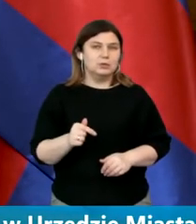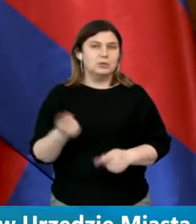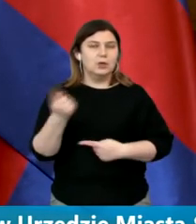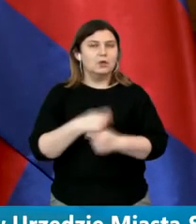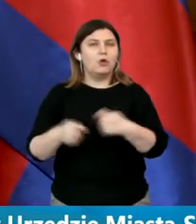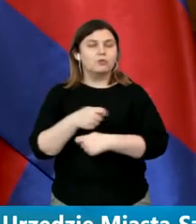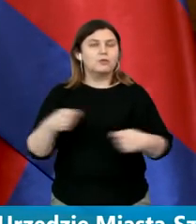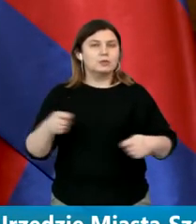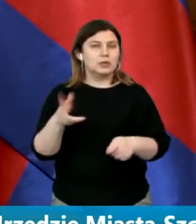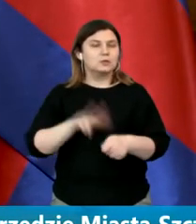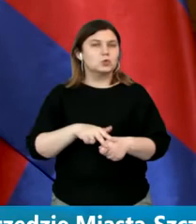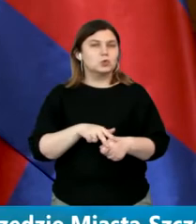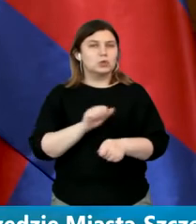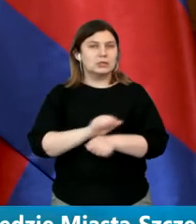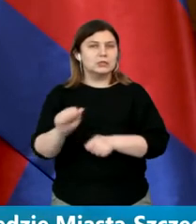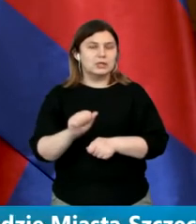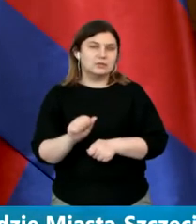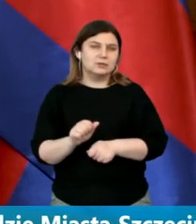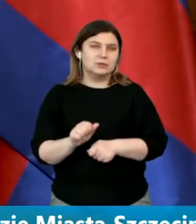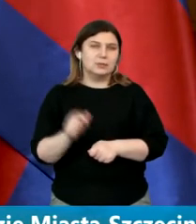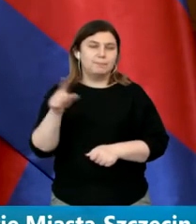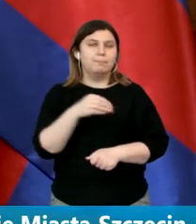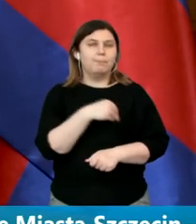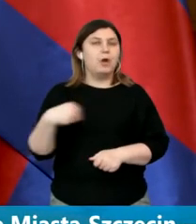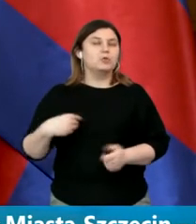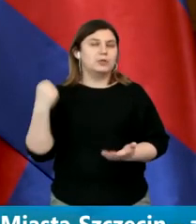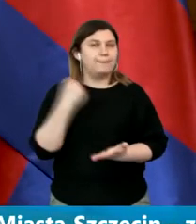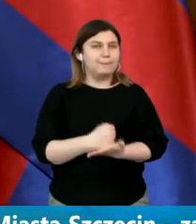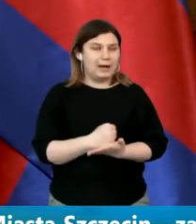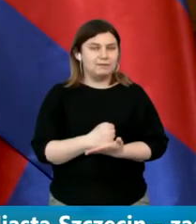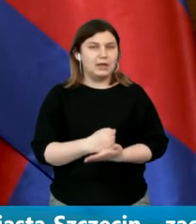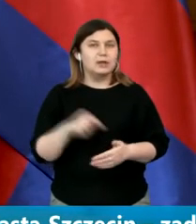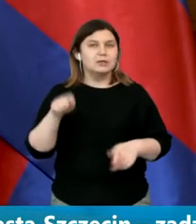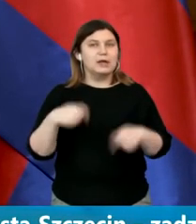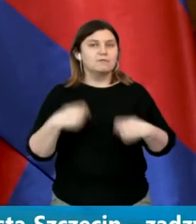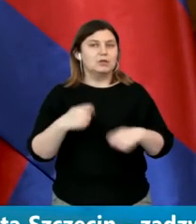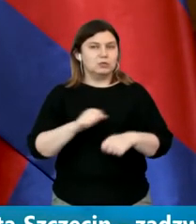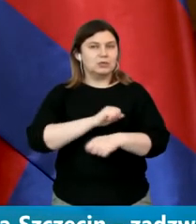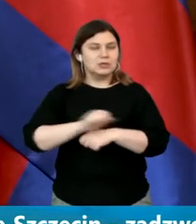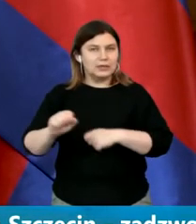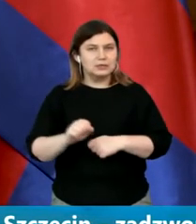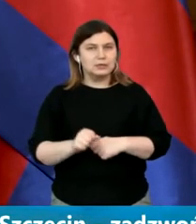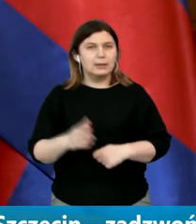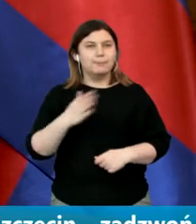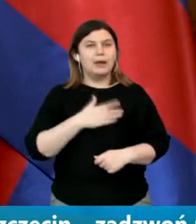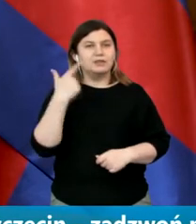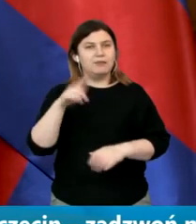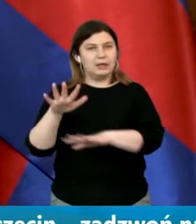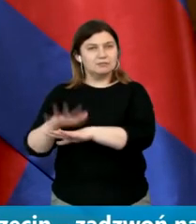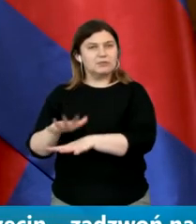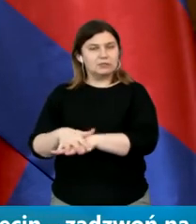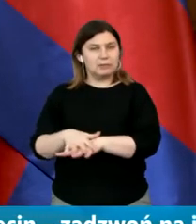rozwiązaniach, które są przewidziane w polskim prawie i tak też w Szczecinie zrobiliśmy. Mamy tutaj dwa systemy, jak